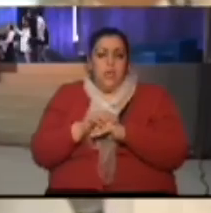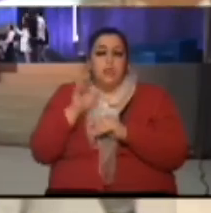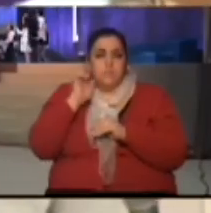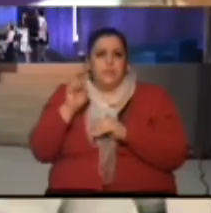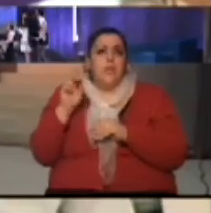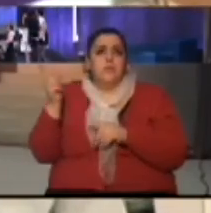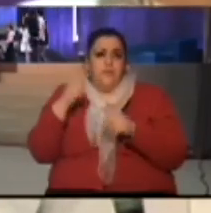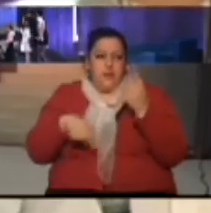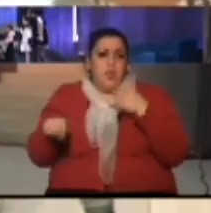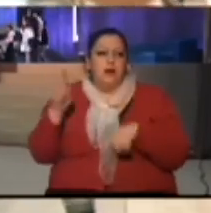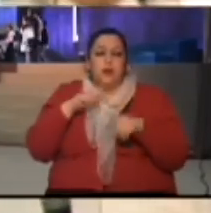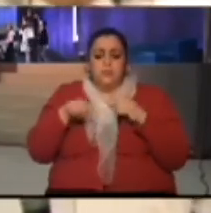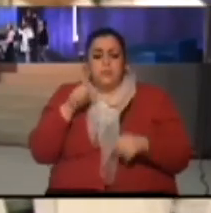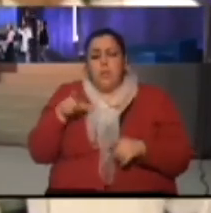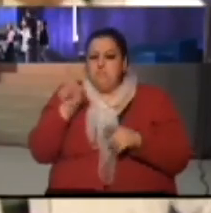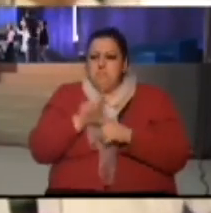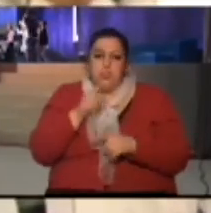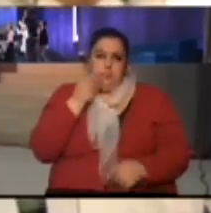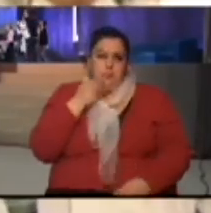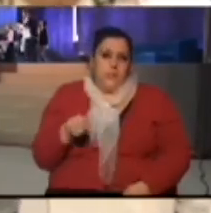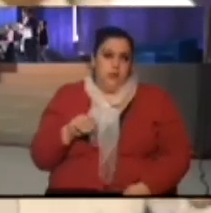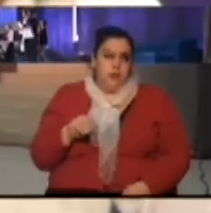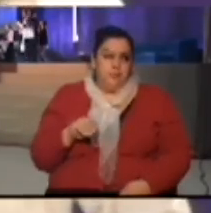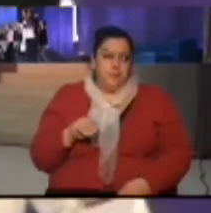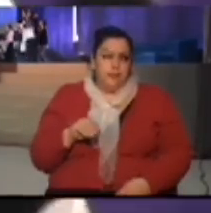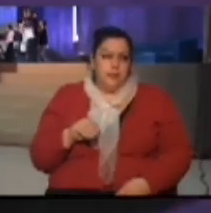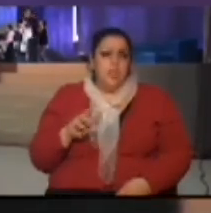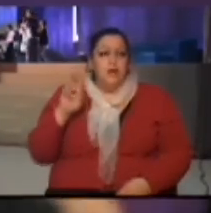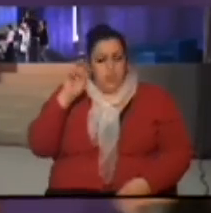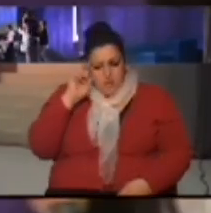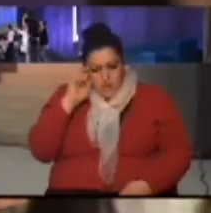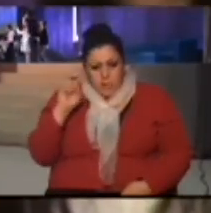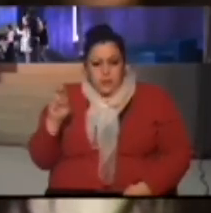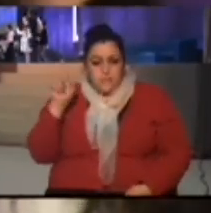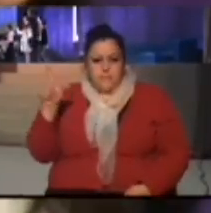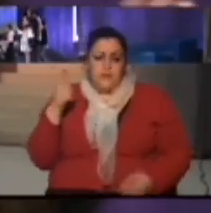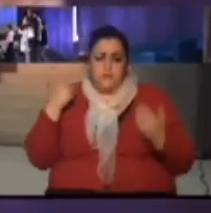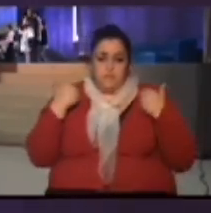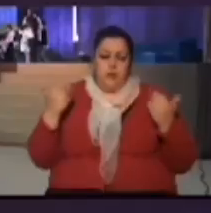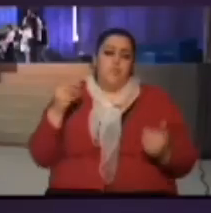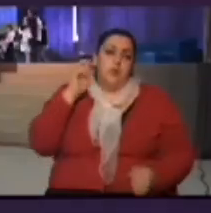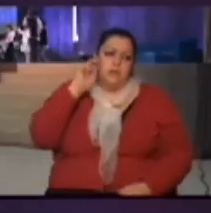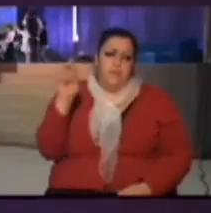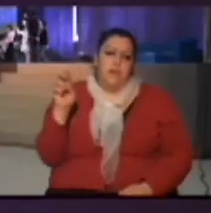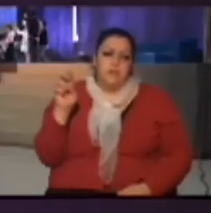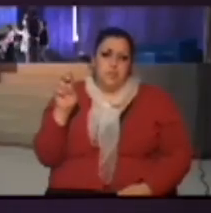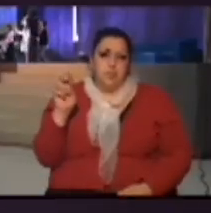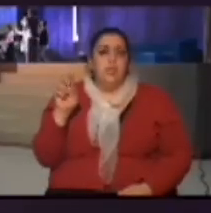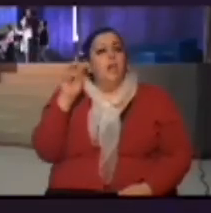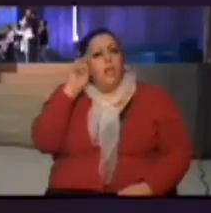Աստված վերականգնում Աստված խրամակարկատ Աստված